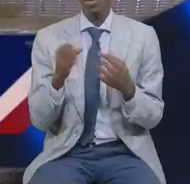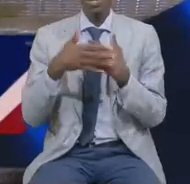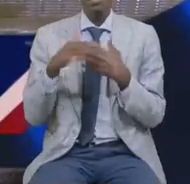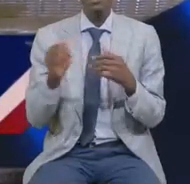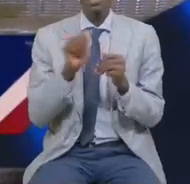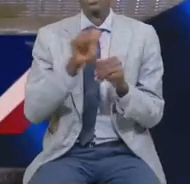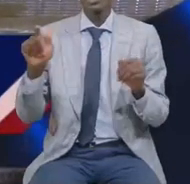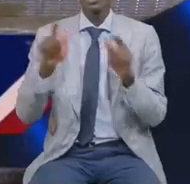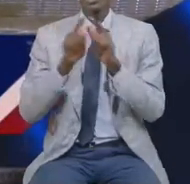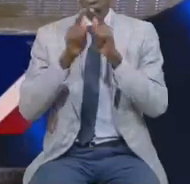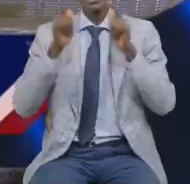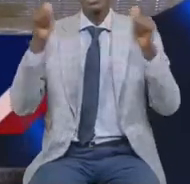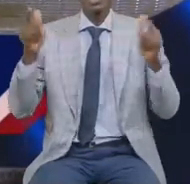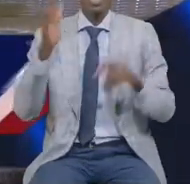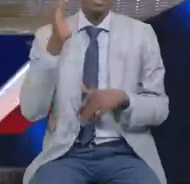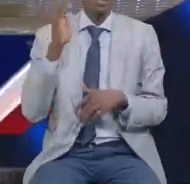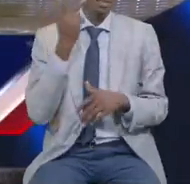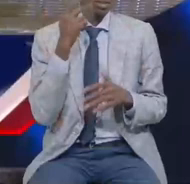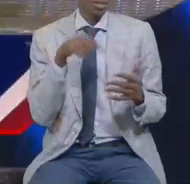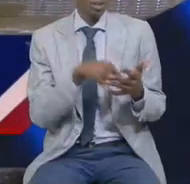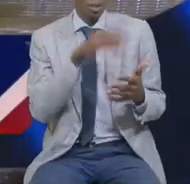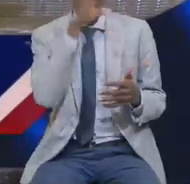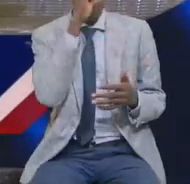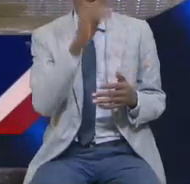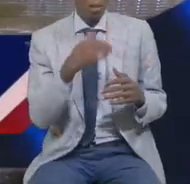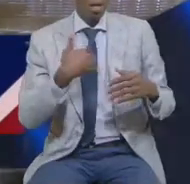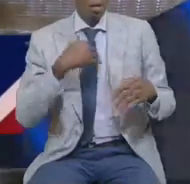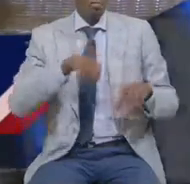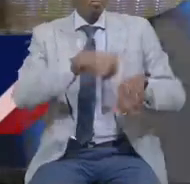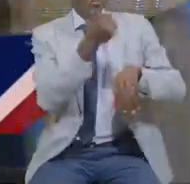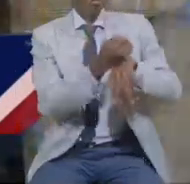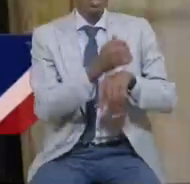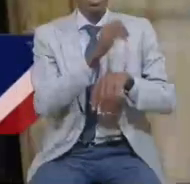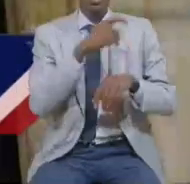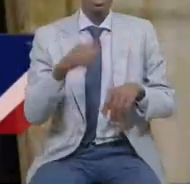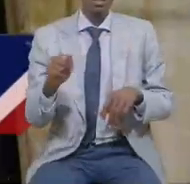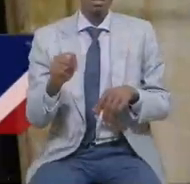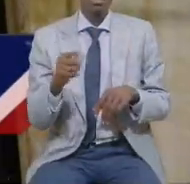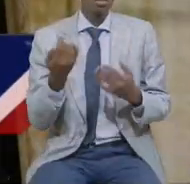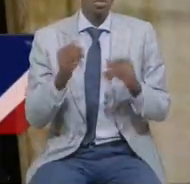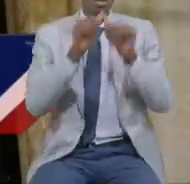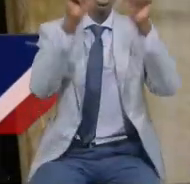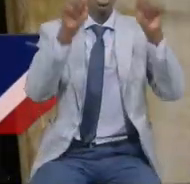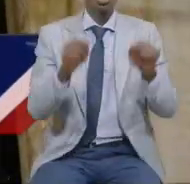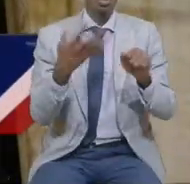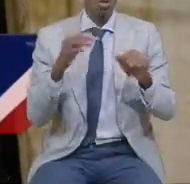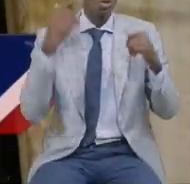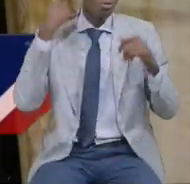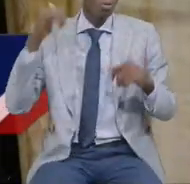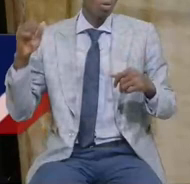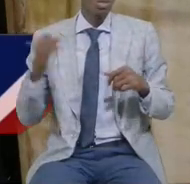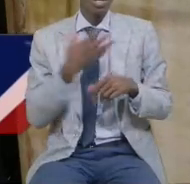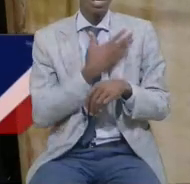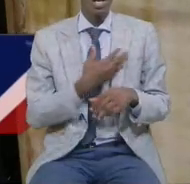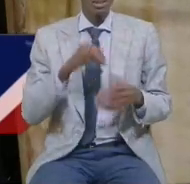témoignage. Qu'est-ce que cela veut dire? Cet homme qui a érigé une image d'or, cet homme qui voudrait que